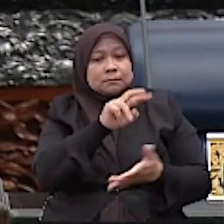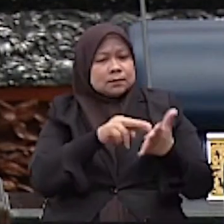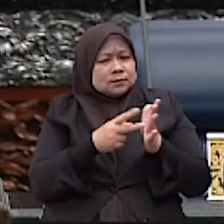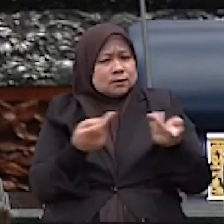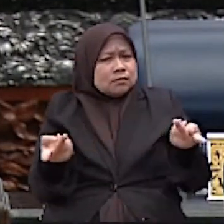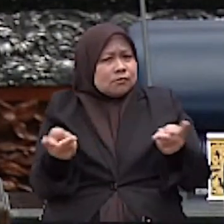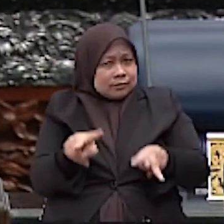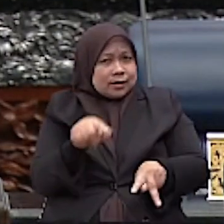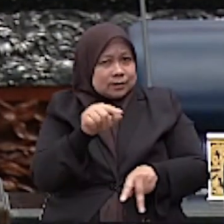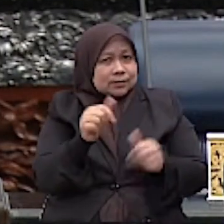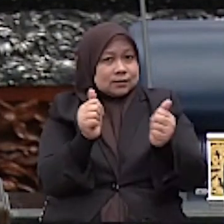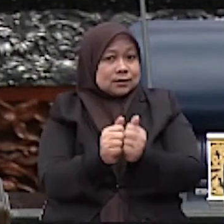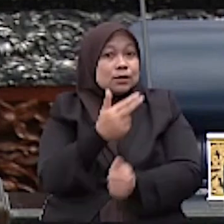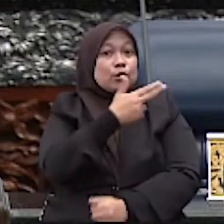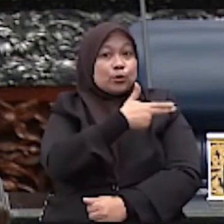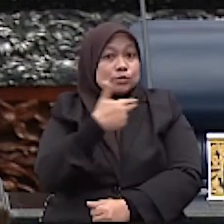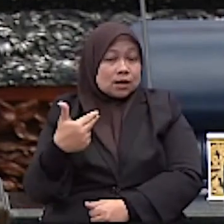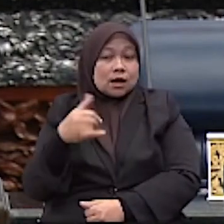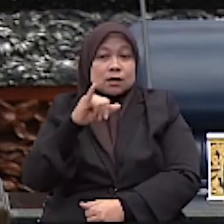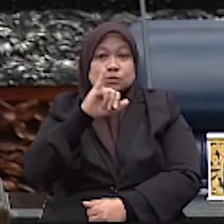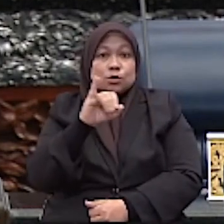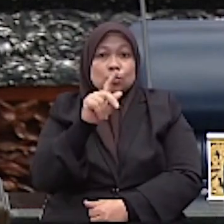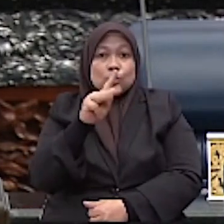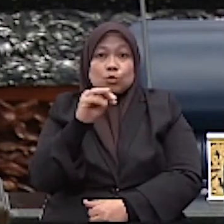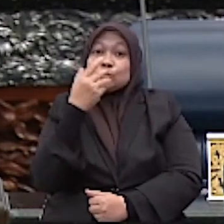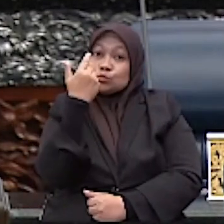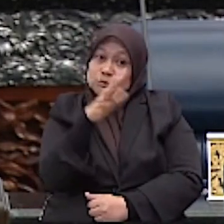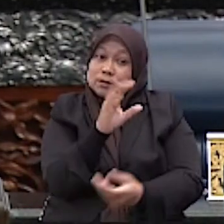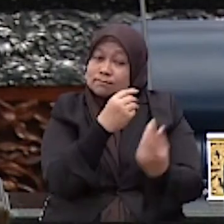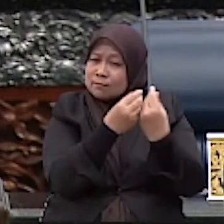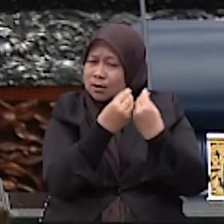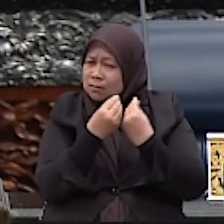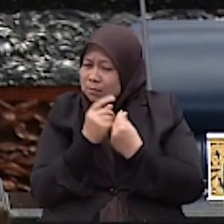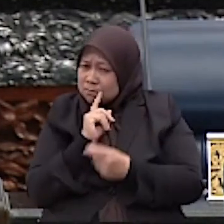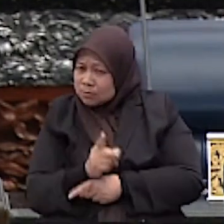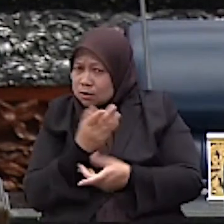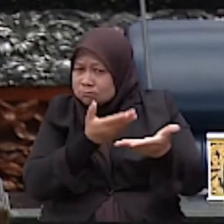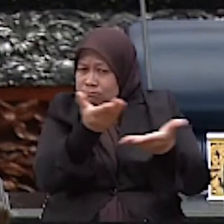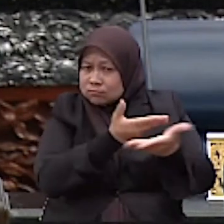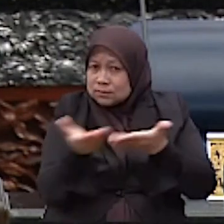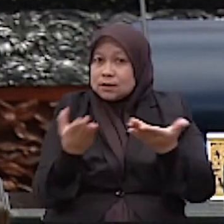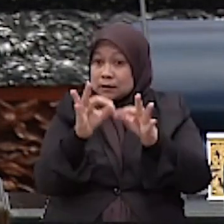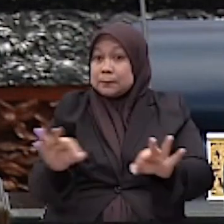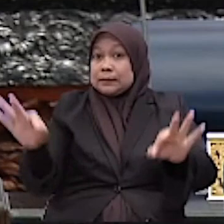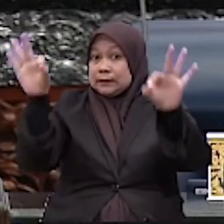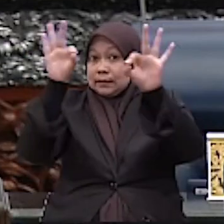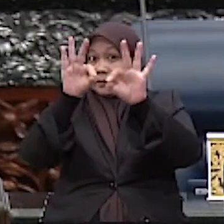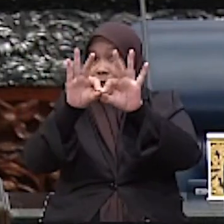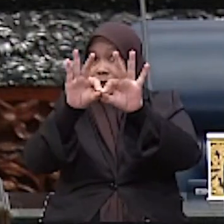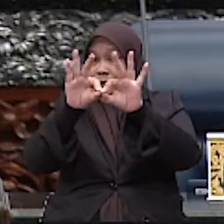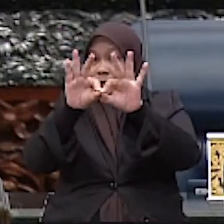menandatangani perjanjian dengan Jokowi telah mengambil kira pandangan pH yang berkepentingan